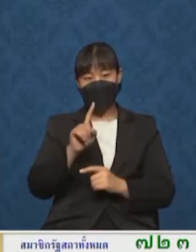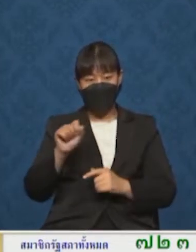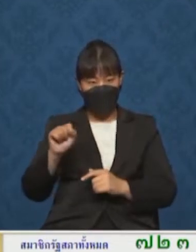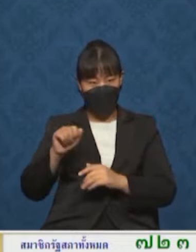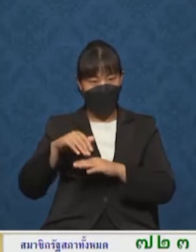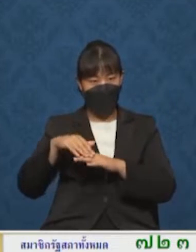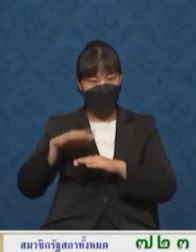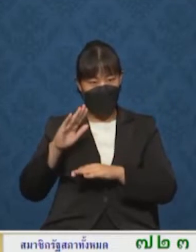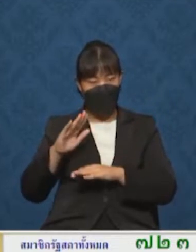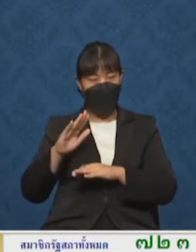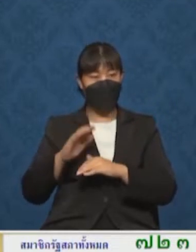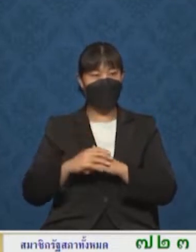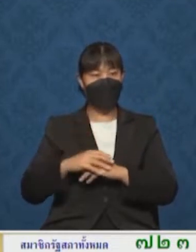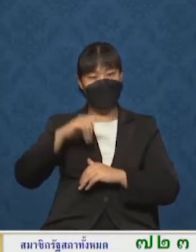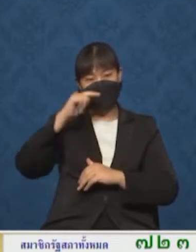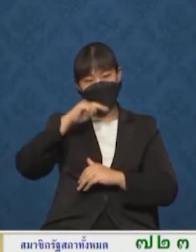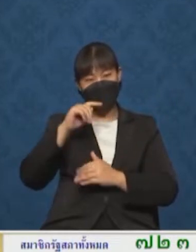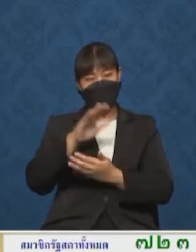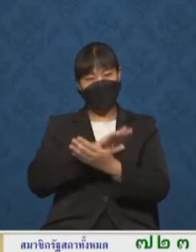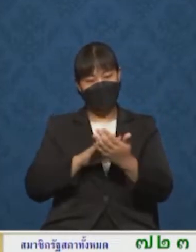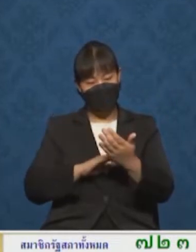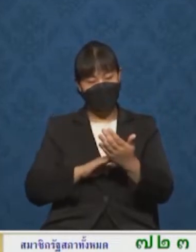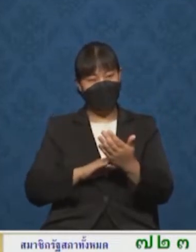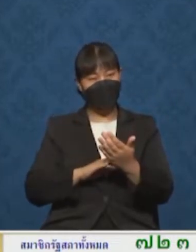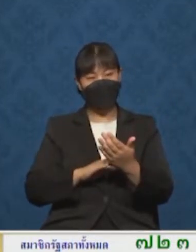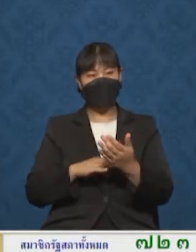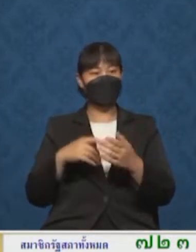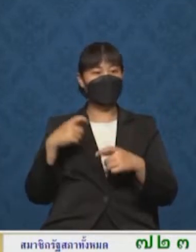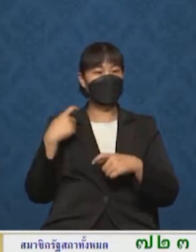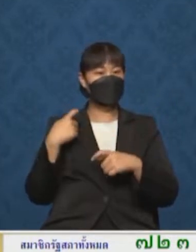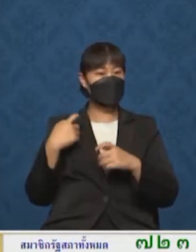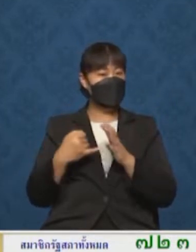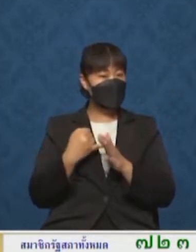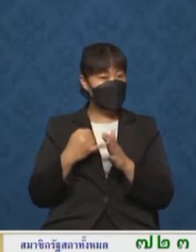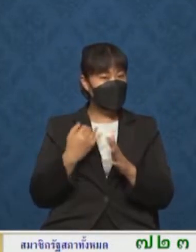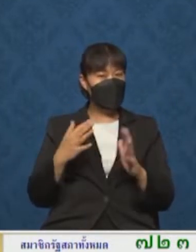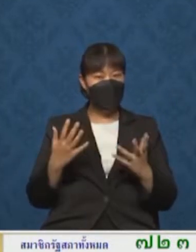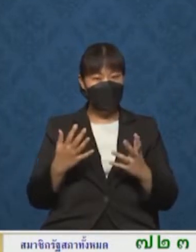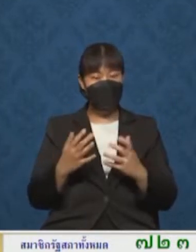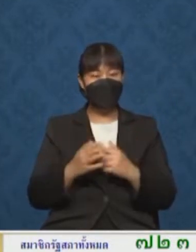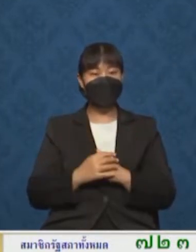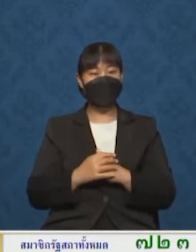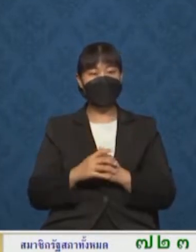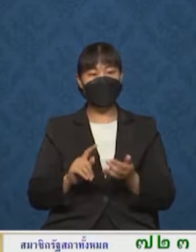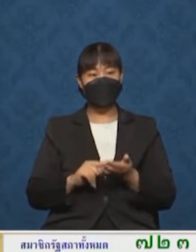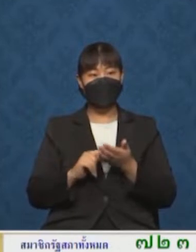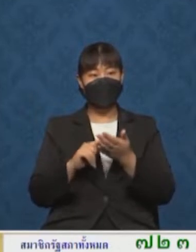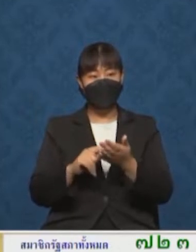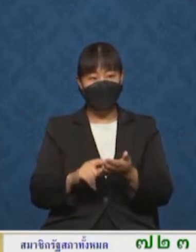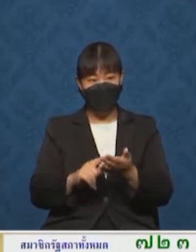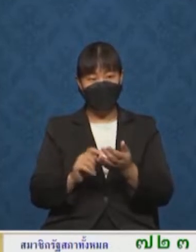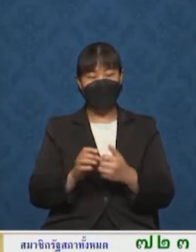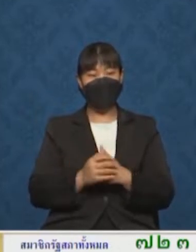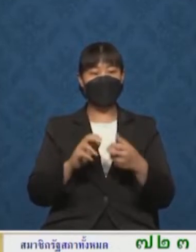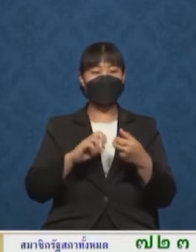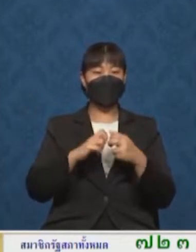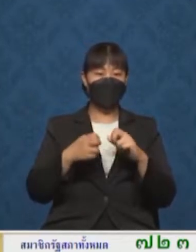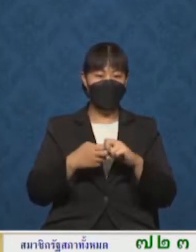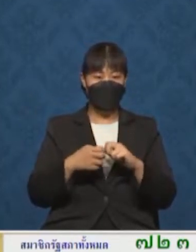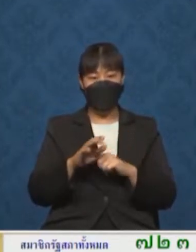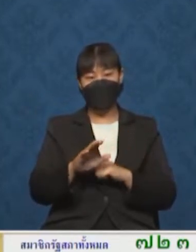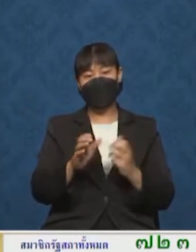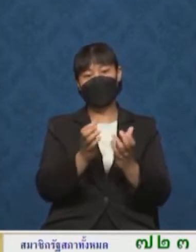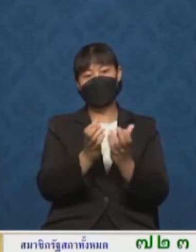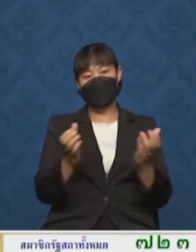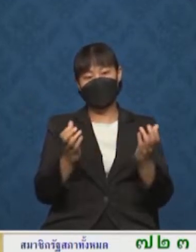เมืปเทศไยไม่ง่ายที่เสนอกดหมายเหตุทเสนอแบบนี้ ก็เพราว่าความมีปญหาของรัฐมรู